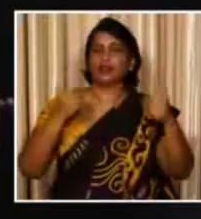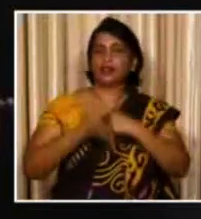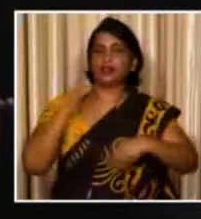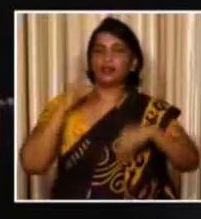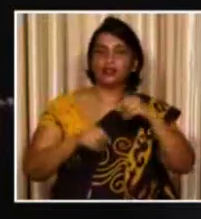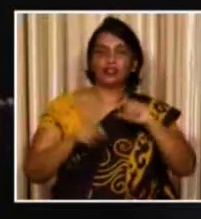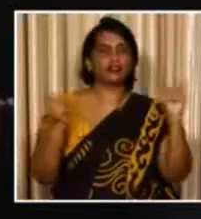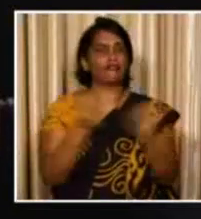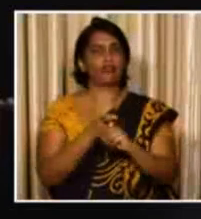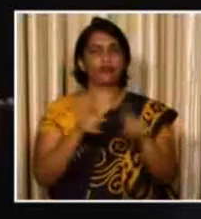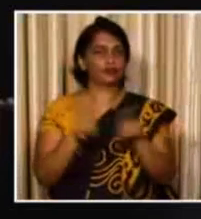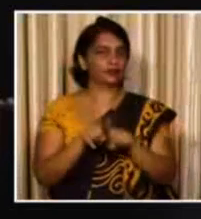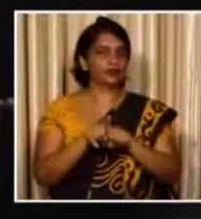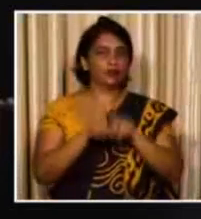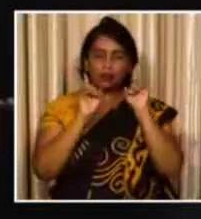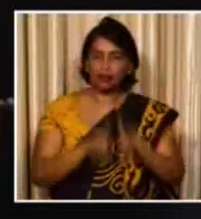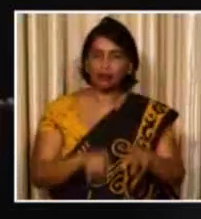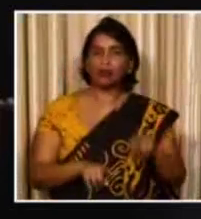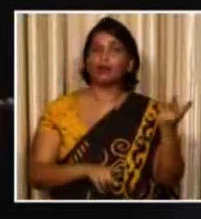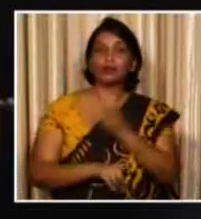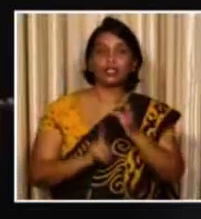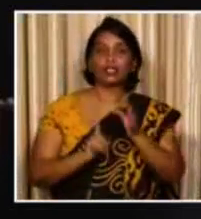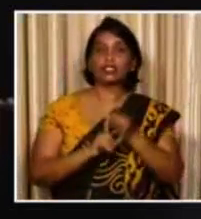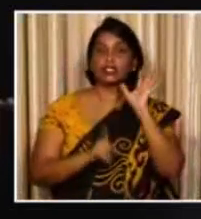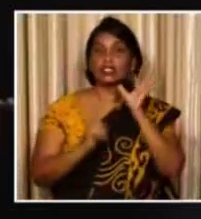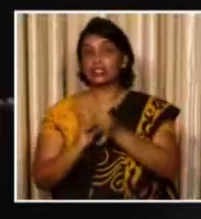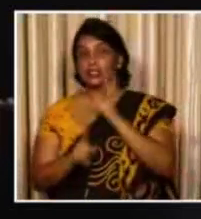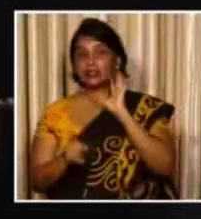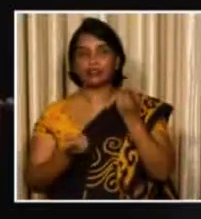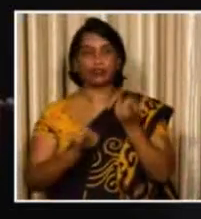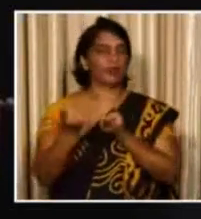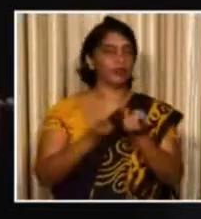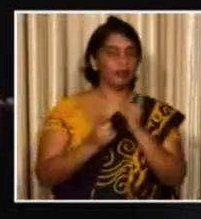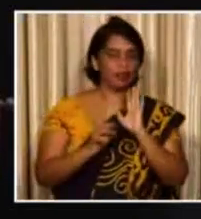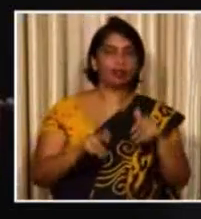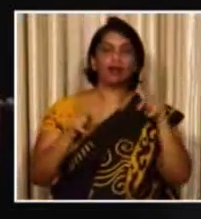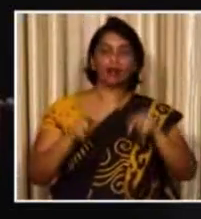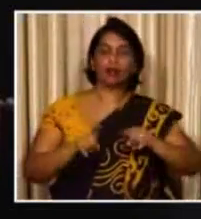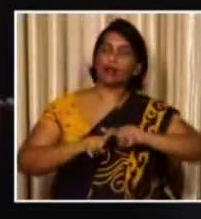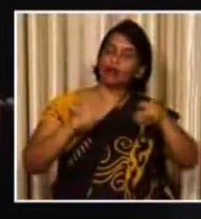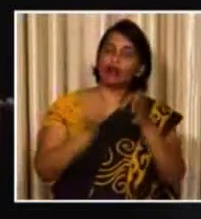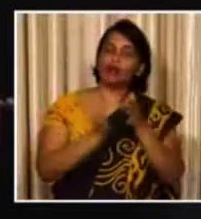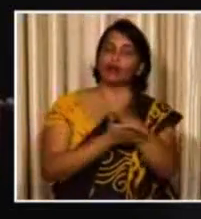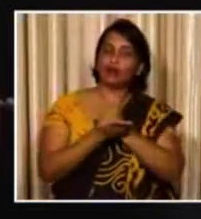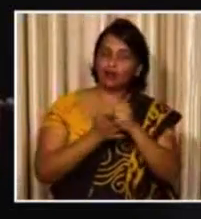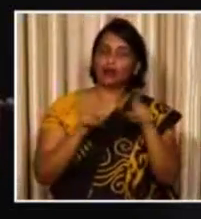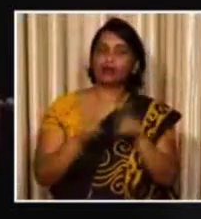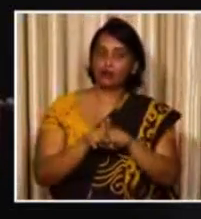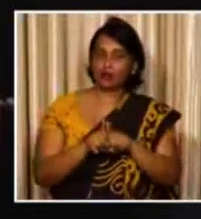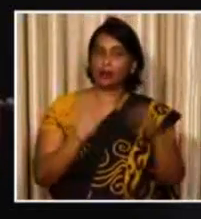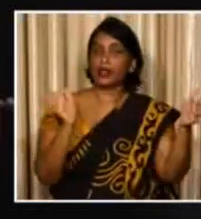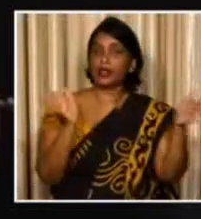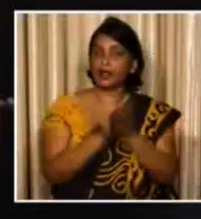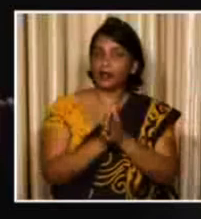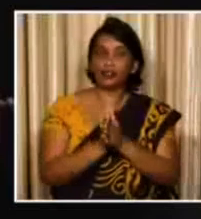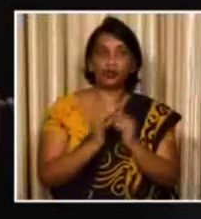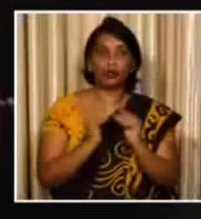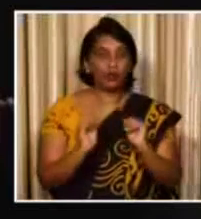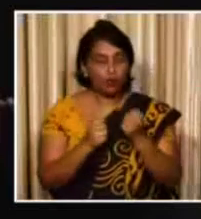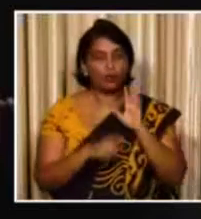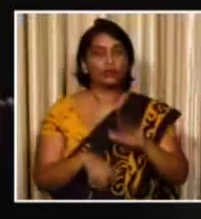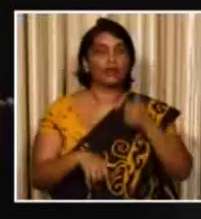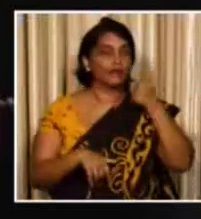സതുരൻ ബവട പത്തെല ഏ ദെന്നമ ജനാധിപതി വെന്ന തരക കരണോ. അനെക് ഹെമോമ വകേ എക്കതുവന്ന ഉത്സാഹ കരണ മേ